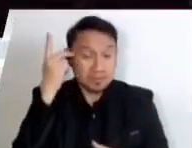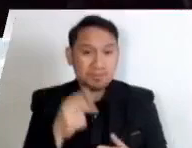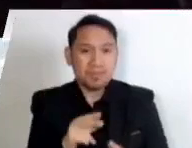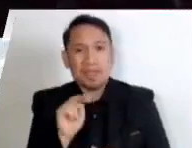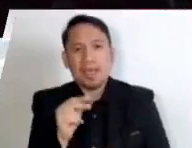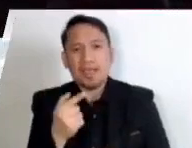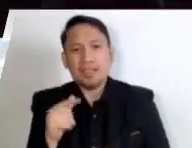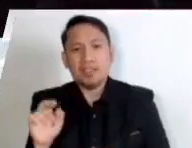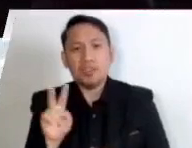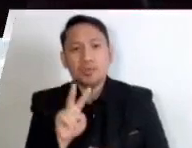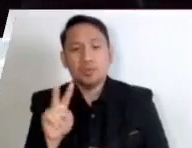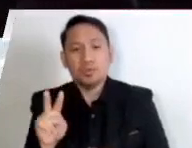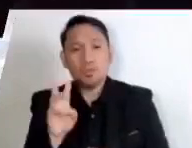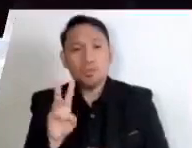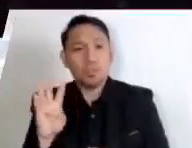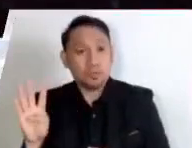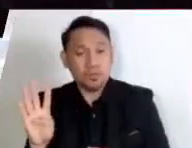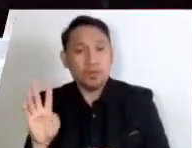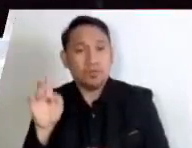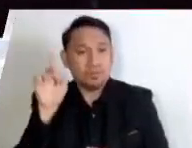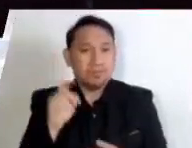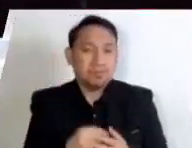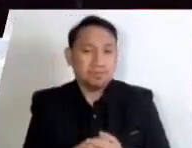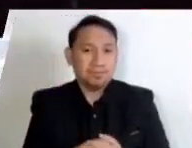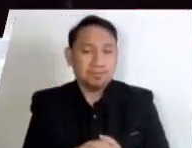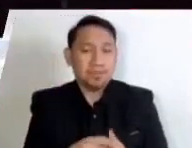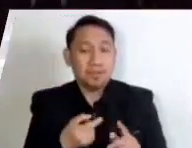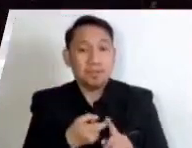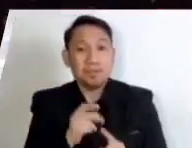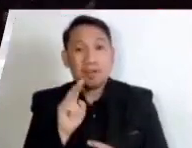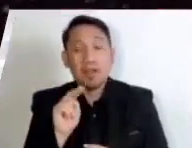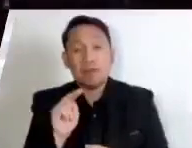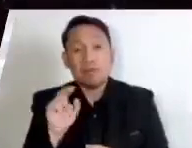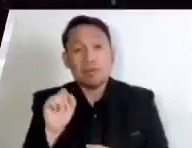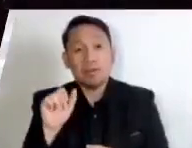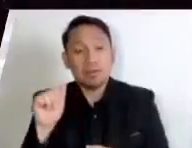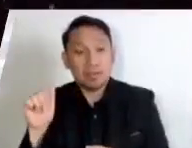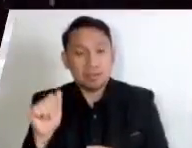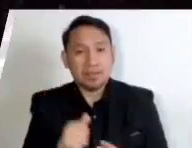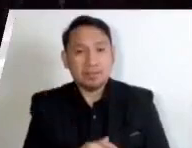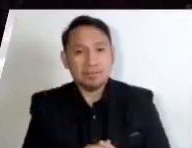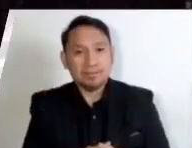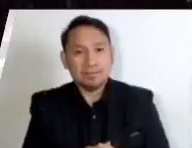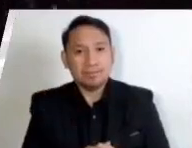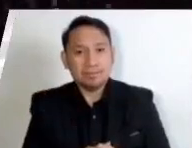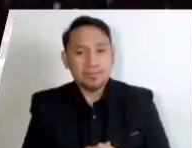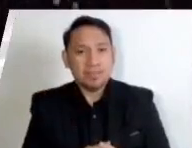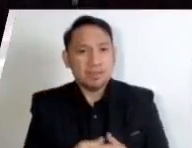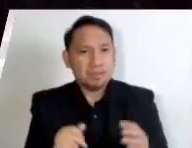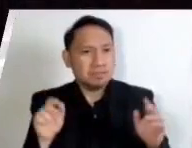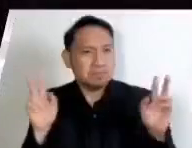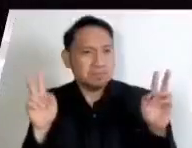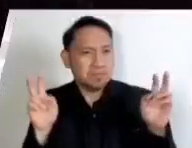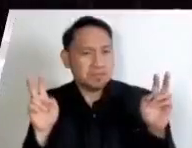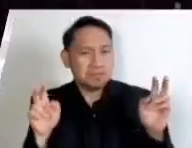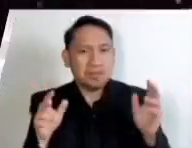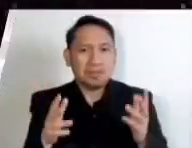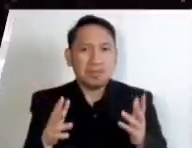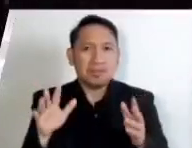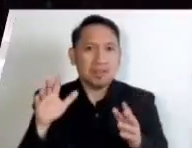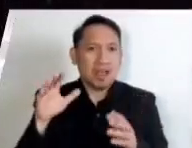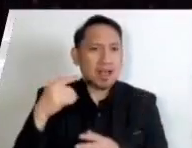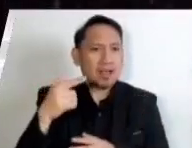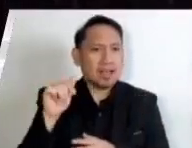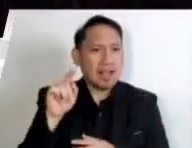NGC-2264 na inilabas ng National Aeronautics and Space Administration o NASA. Tinatawag din yung Christmas tree cluster. Grupo ito ng